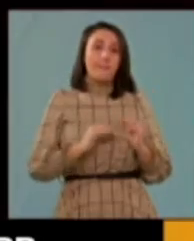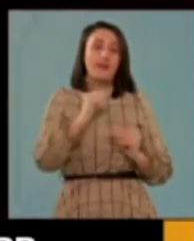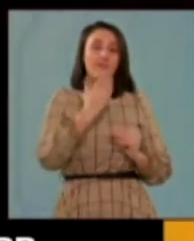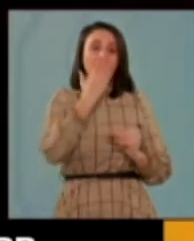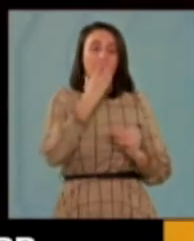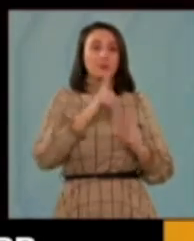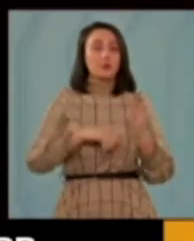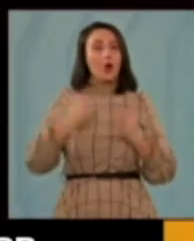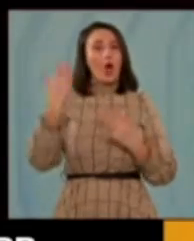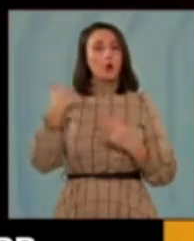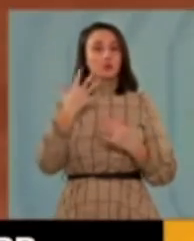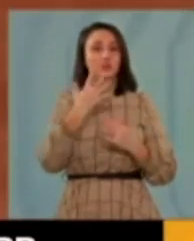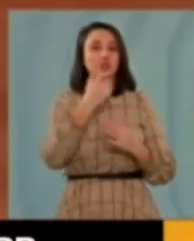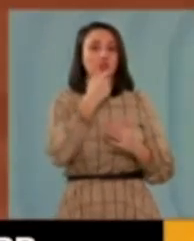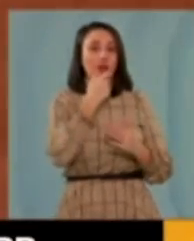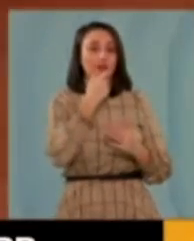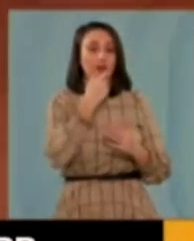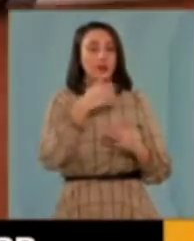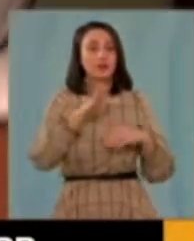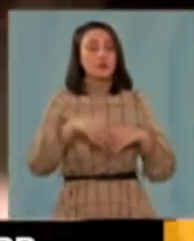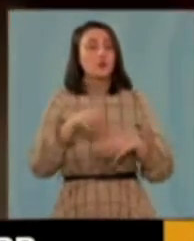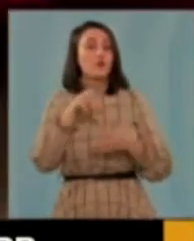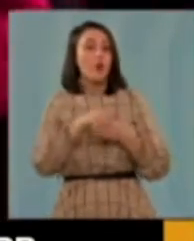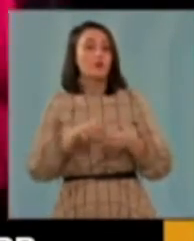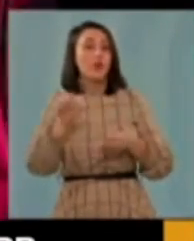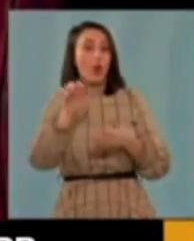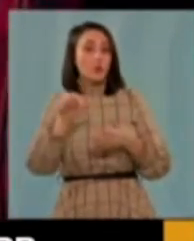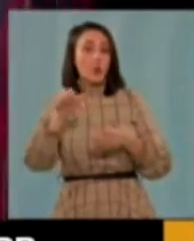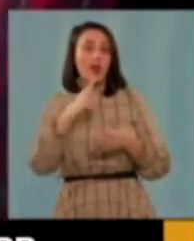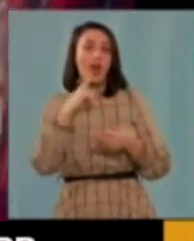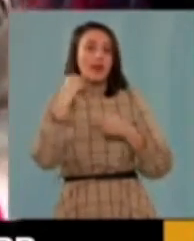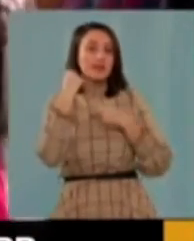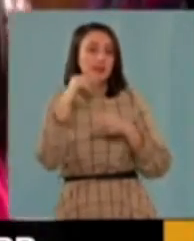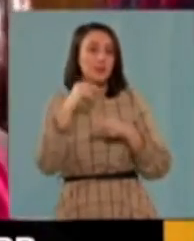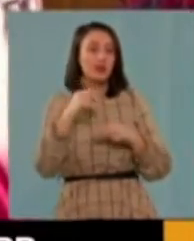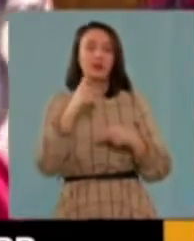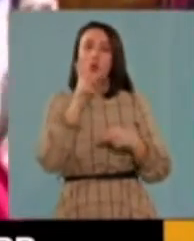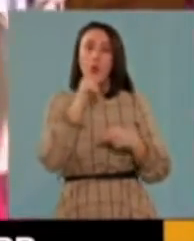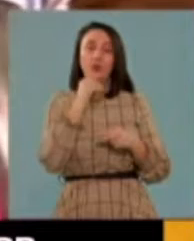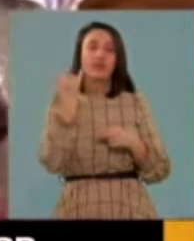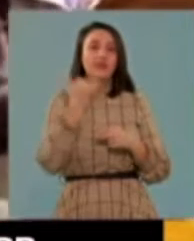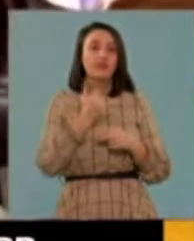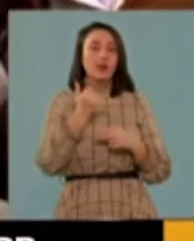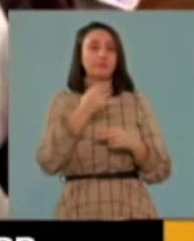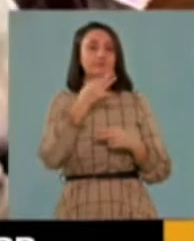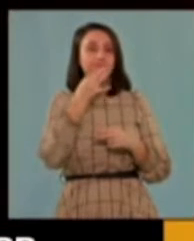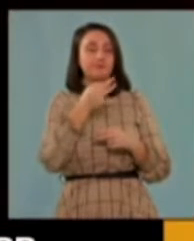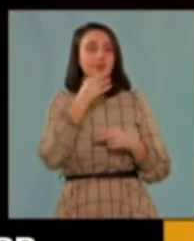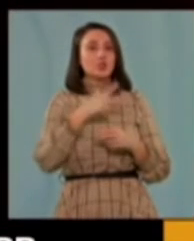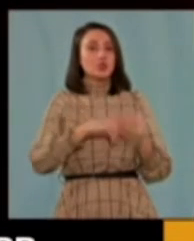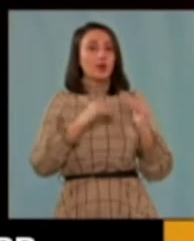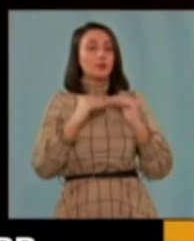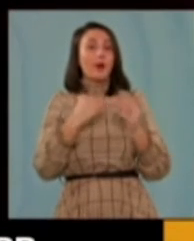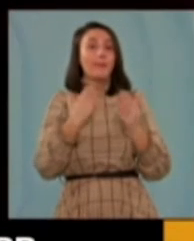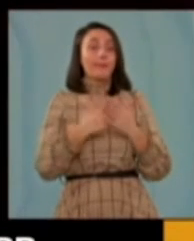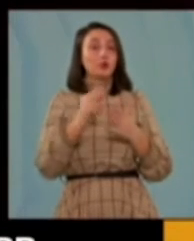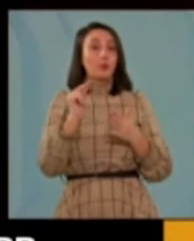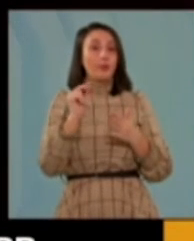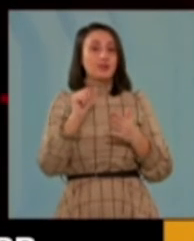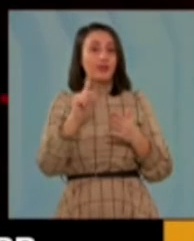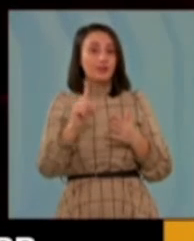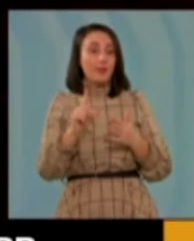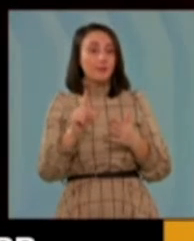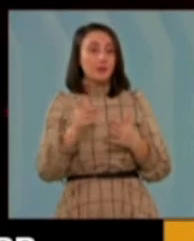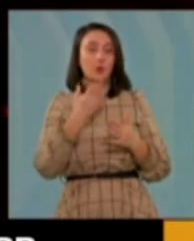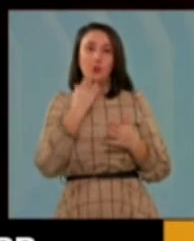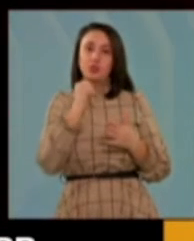un pensionar care ieși la pensie acum 5 ani. Ministrul Fondurilor Europene explică însă de unde vine retorica PSD. Pentru PSD,